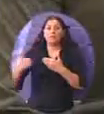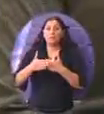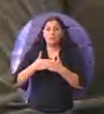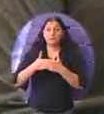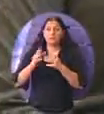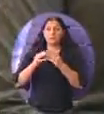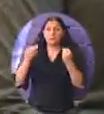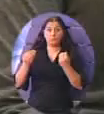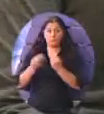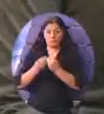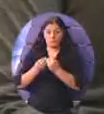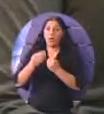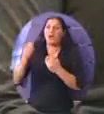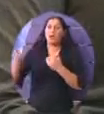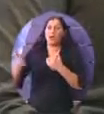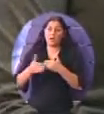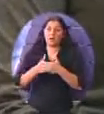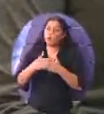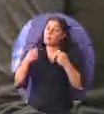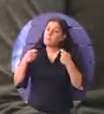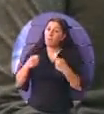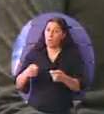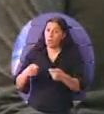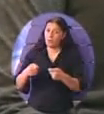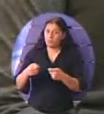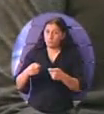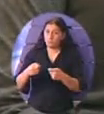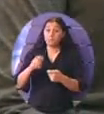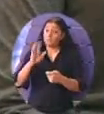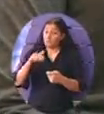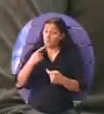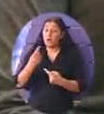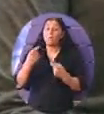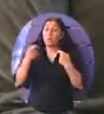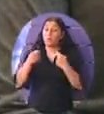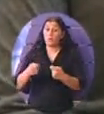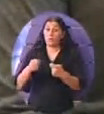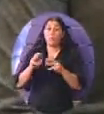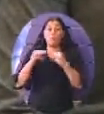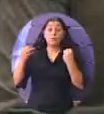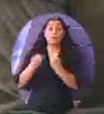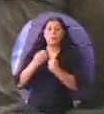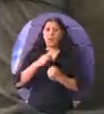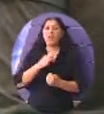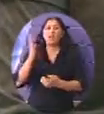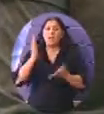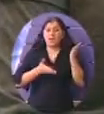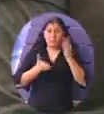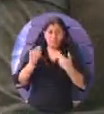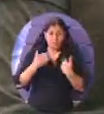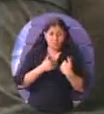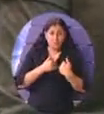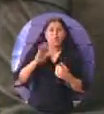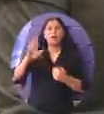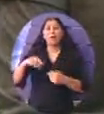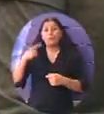לאחד מהמשפחה שלי, אני התחתנתי איתו בכוח אפילו, בכוח, יעני, גם המשפחה שלי הרביצו לי, גם הוא